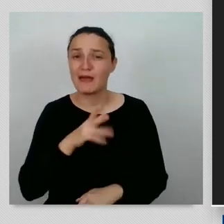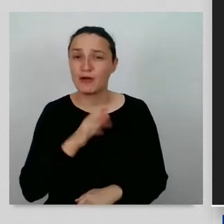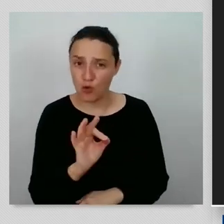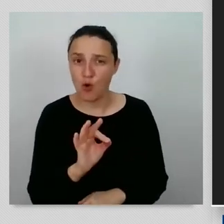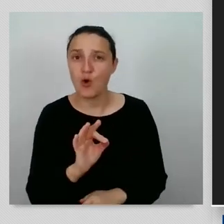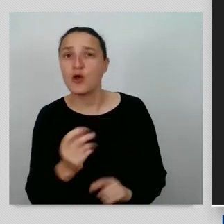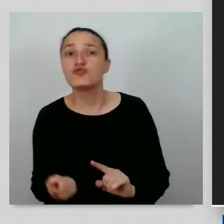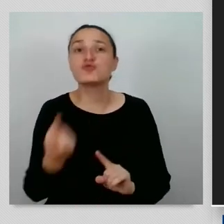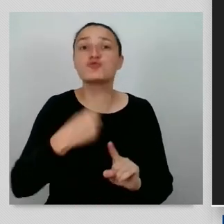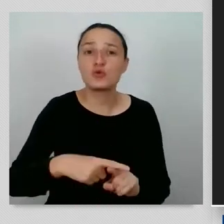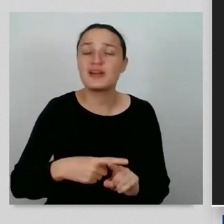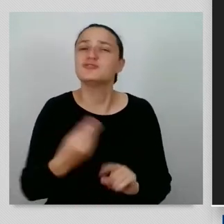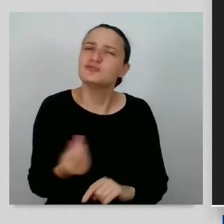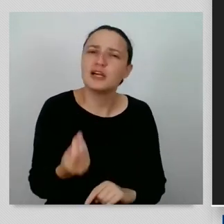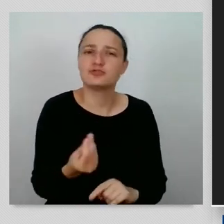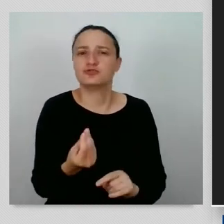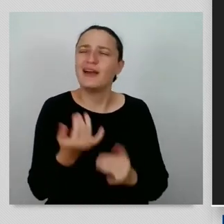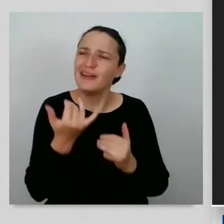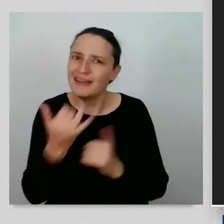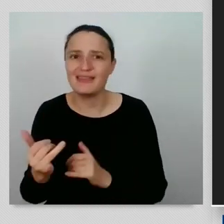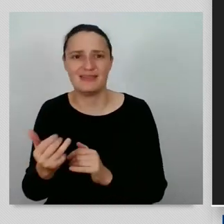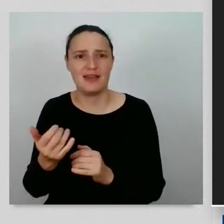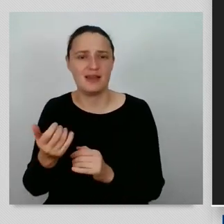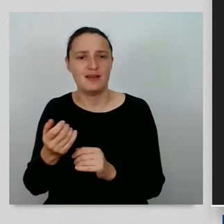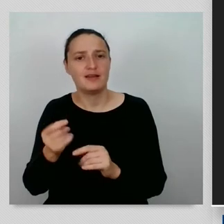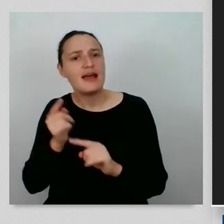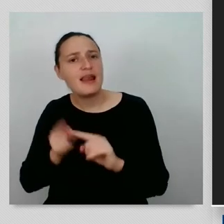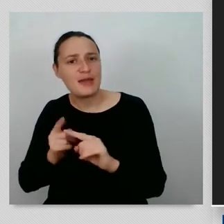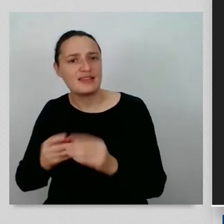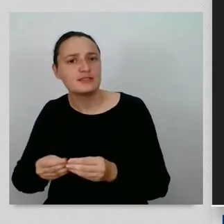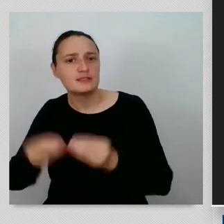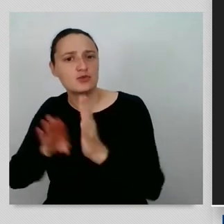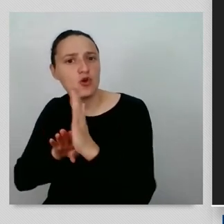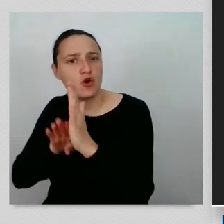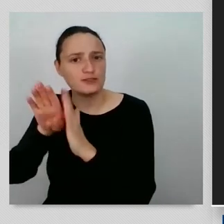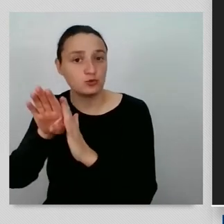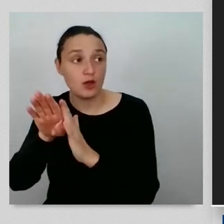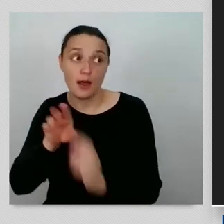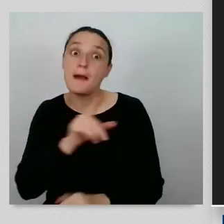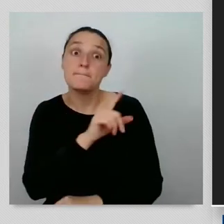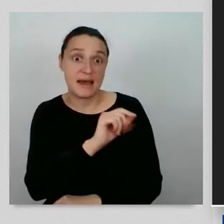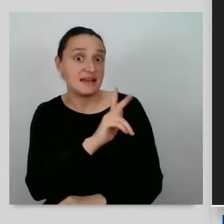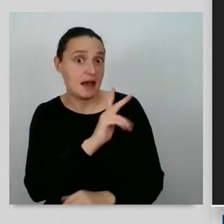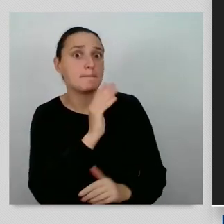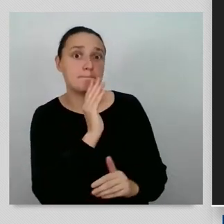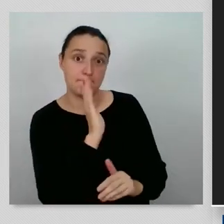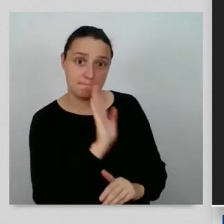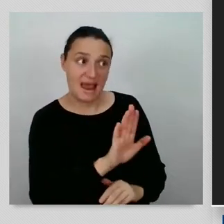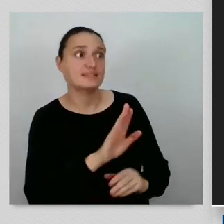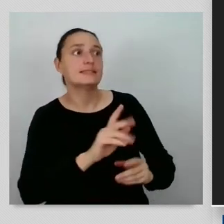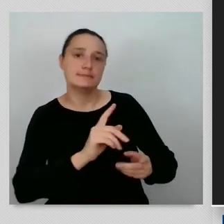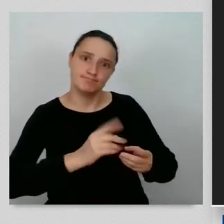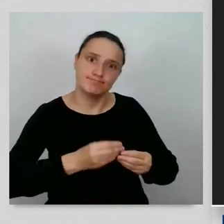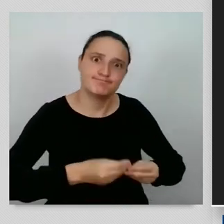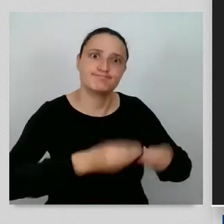posługiwać się, nie tylko zwracać uwagę na inne elementy wzrostu, że PKB, które nakręca konsumpcję, wracając do pierwszego